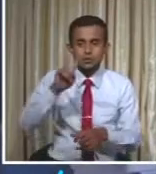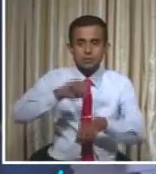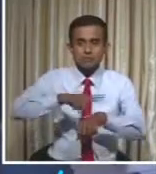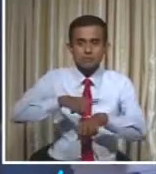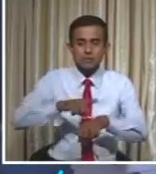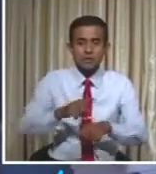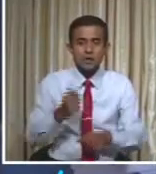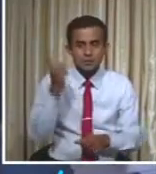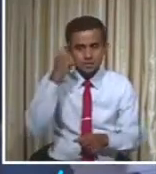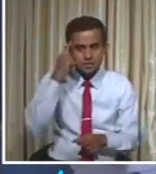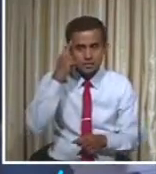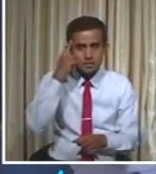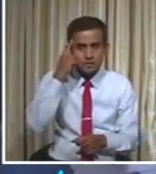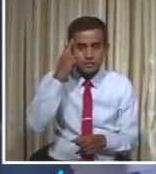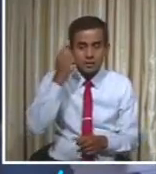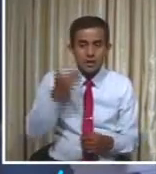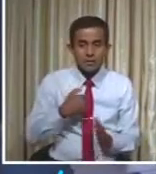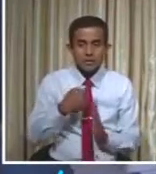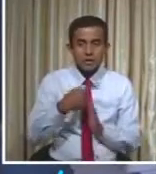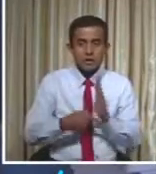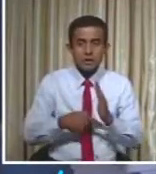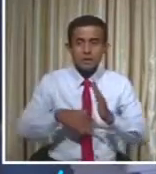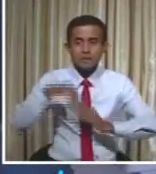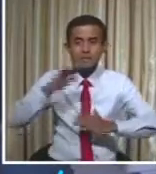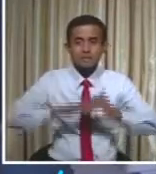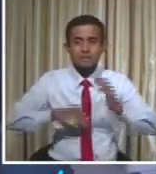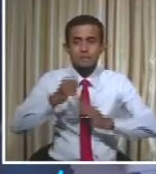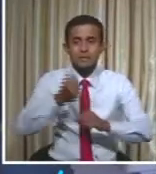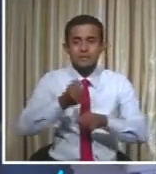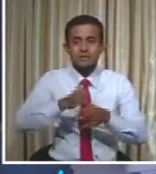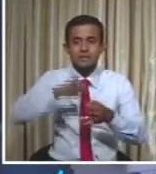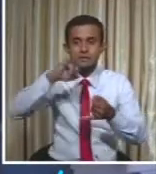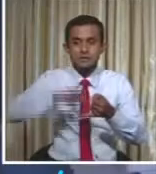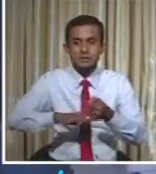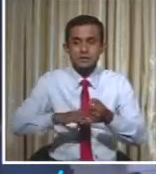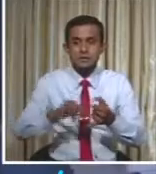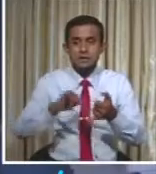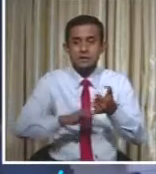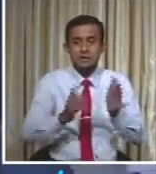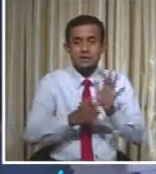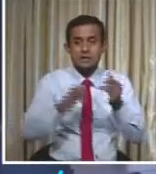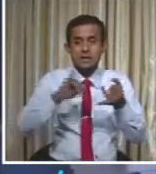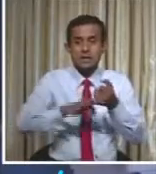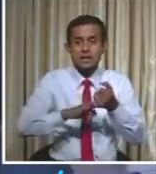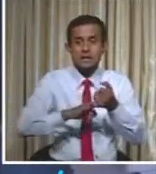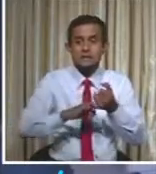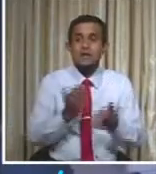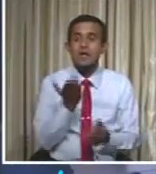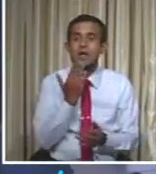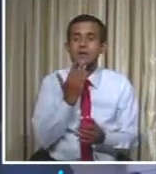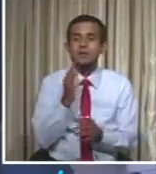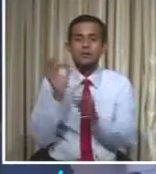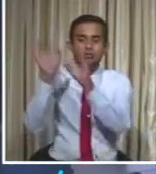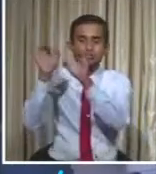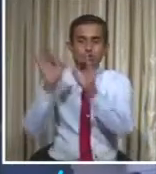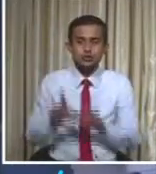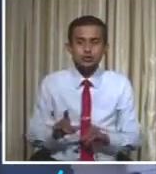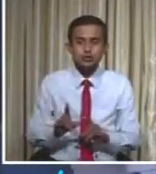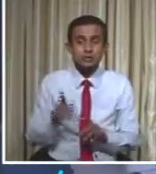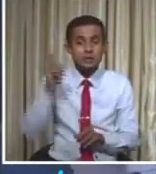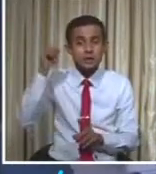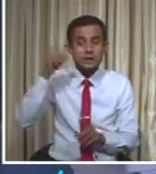සාමාන්‍යයෙන් අපි දන්නවා අපේ රටේ මේ අනුගමනය කරන ගෑස් සිලින්ඩර් වල ප්‍රමිතිය තියෙන ඇමරිකානු ප්‍රමිතිය. ඒකේ